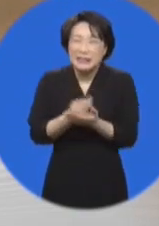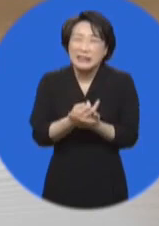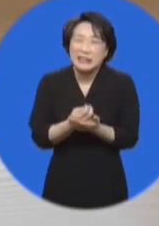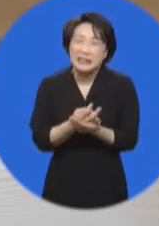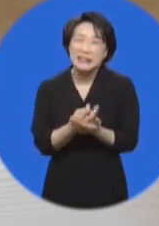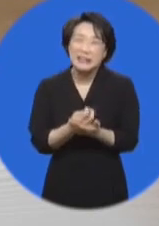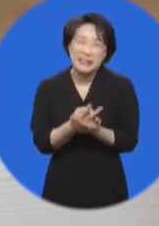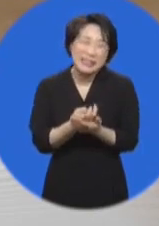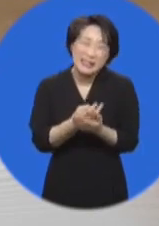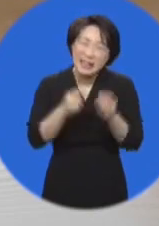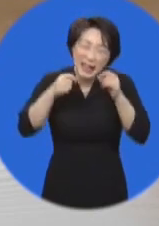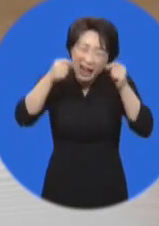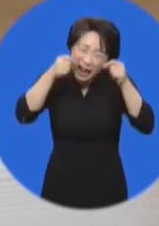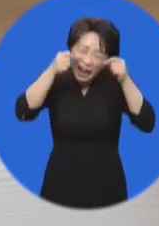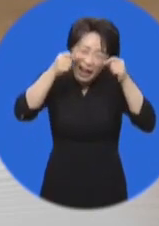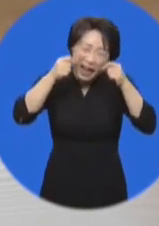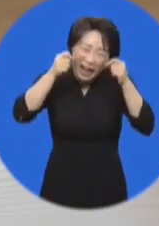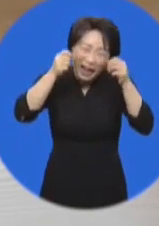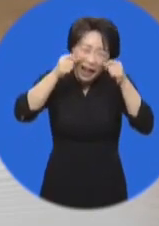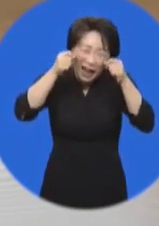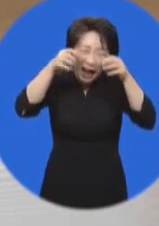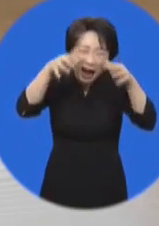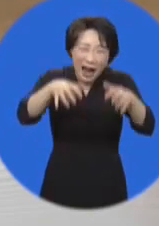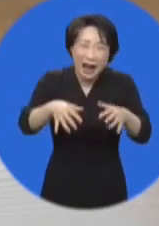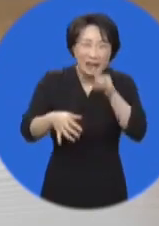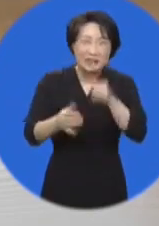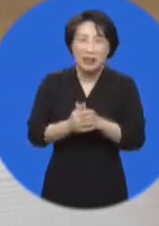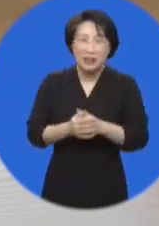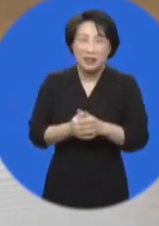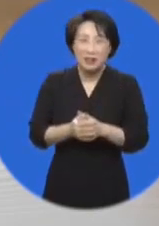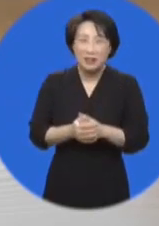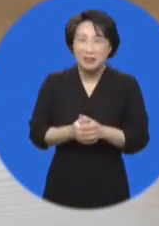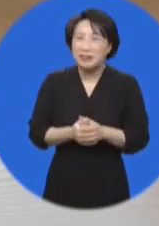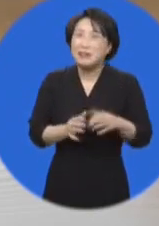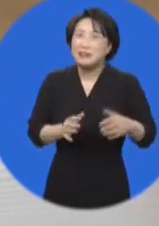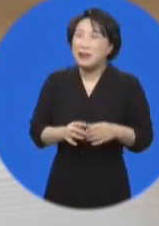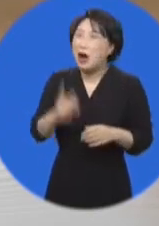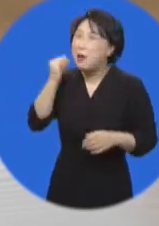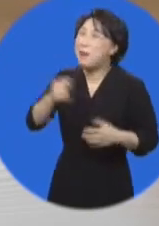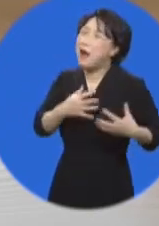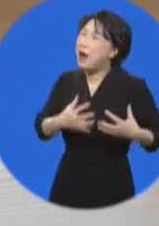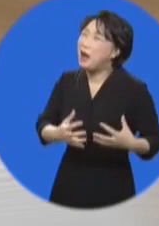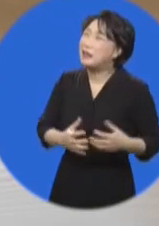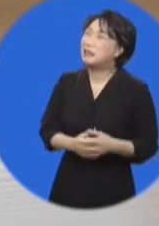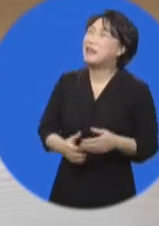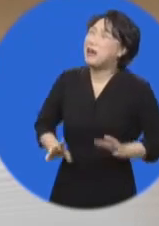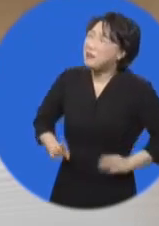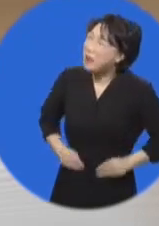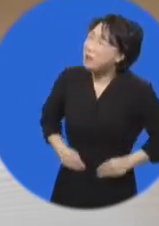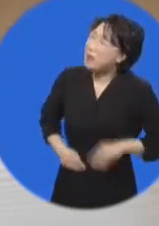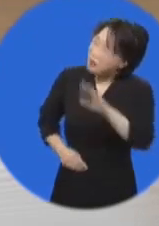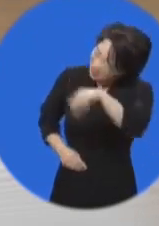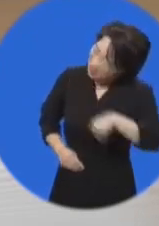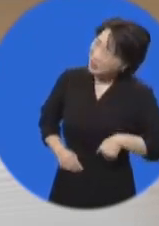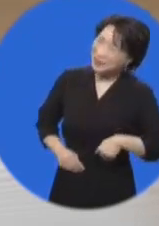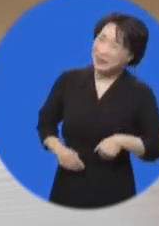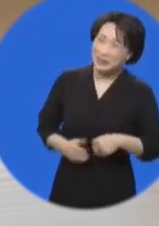왜? 젖 달라 그 말이야. 젖 부르는데 엄마는 못 오는 거야 지금. 빨리 올